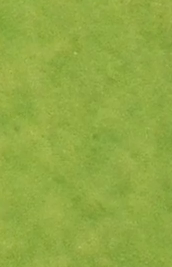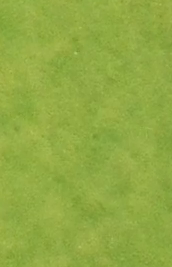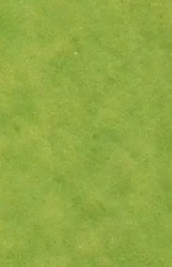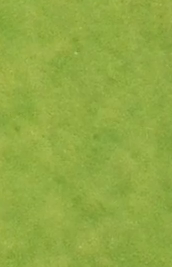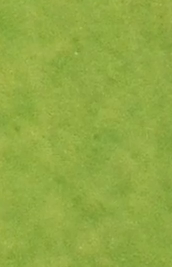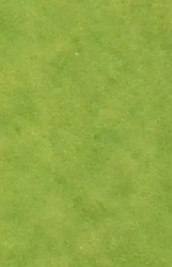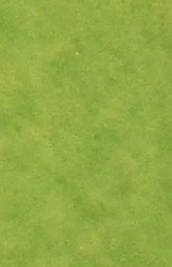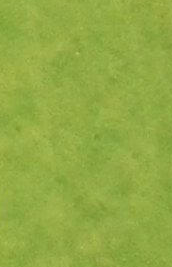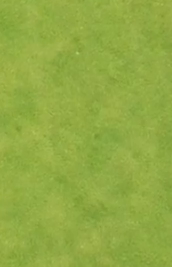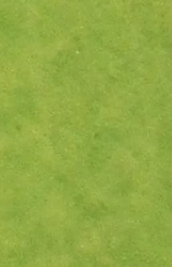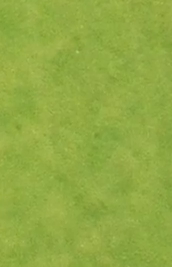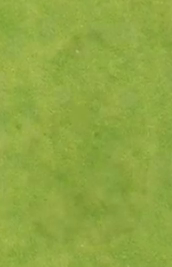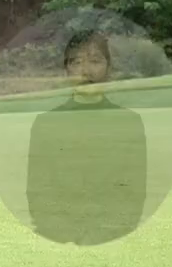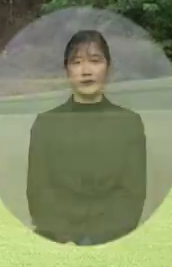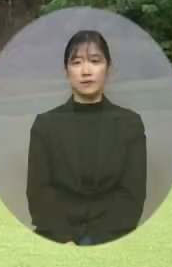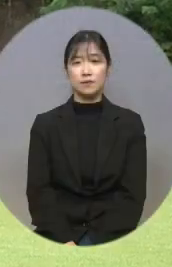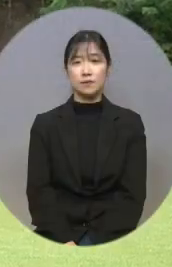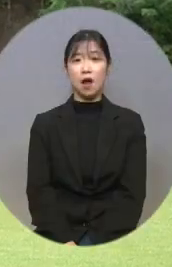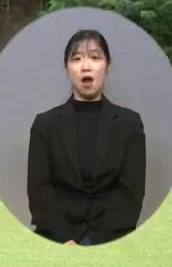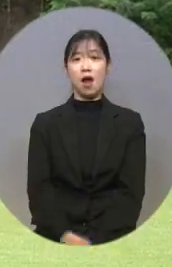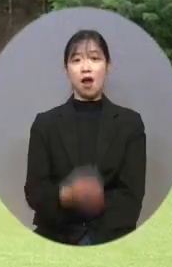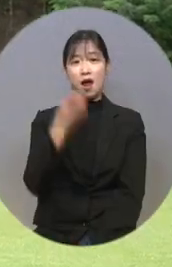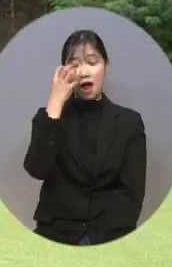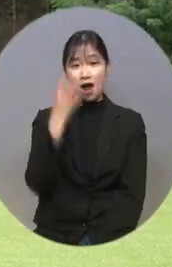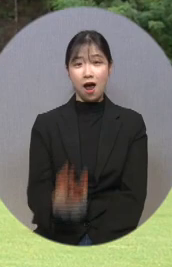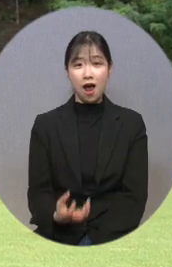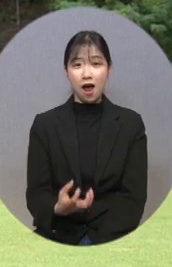아! 우와, 대박!